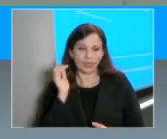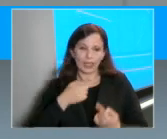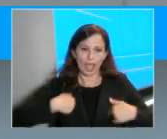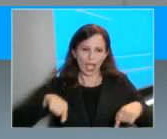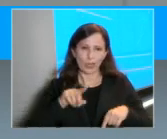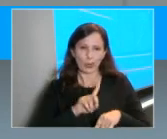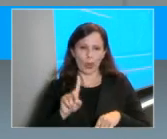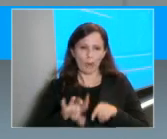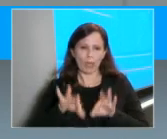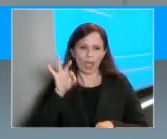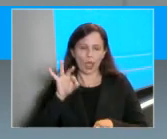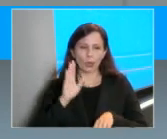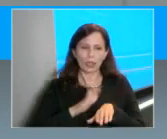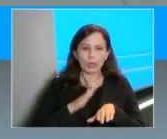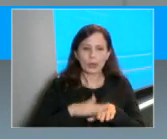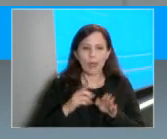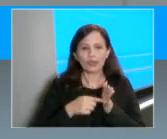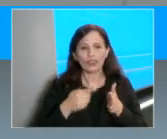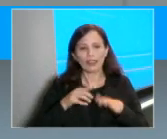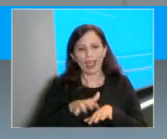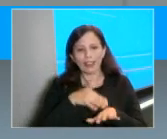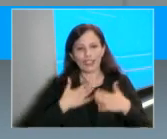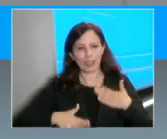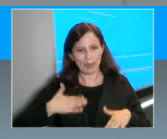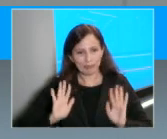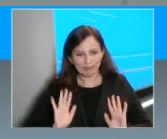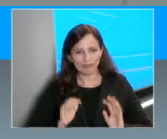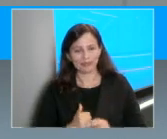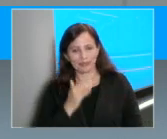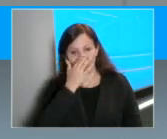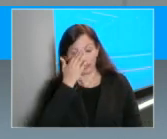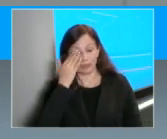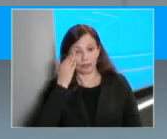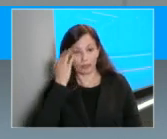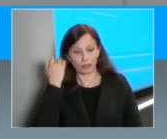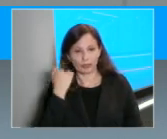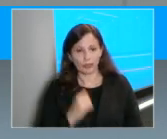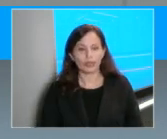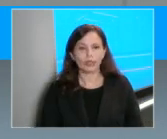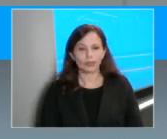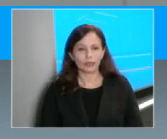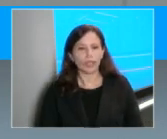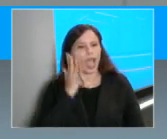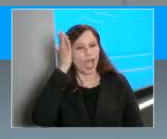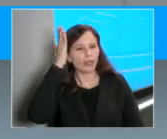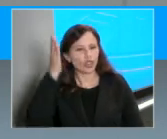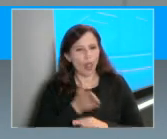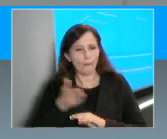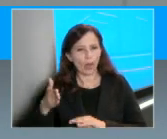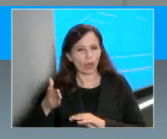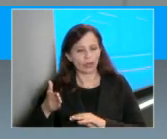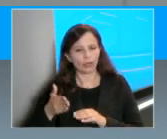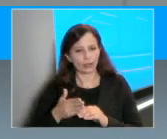הזה כדי שיהיה לנו נעים בגב. אני רוצה לשאול אותך לגבי העתיד מבחינת הבלוק, מכיוון שאנחנו שומעים הרבה מאוד גורמים בבלוק